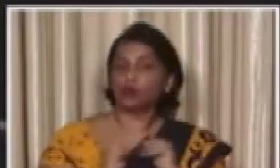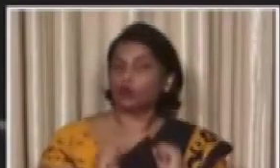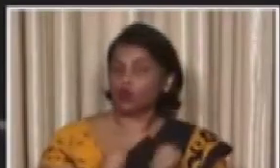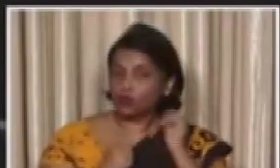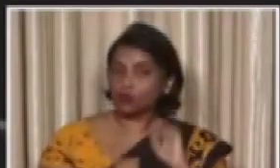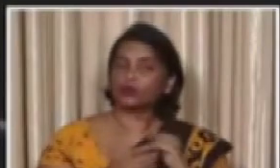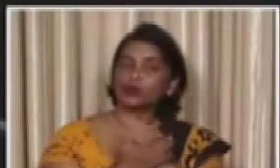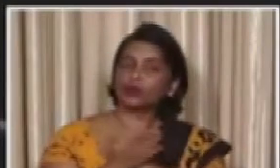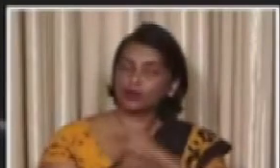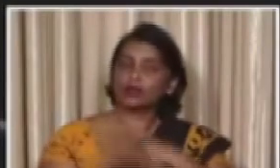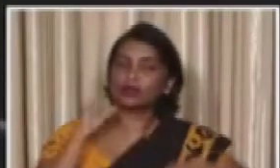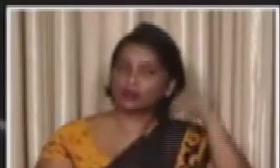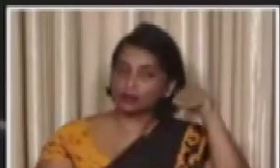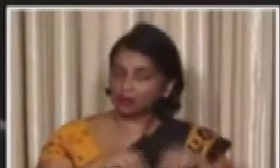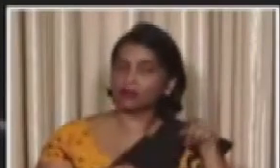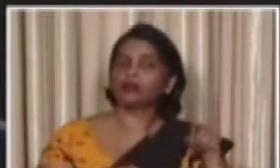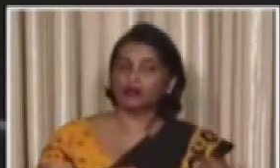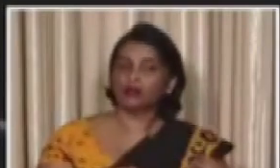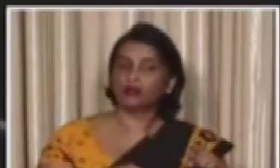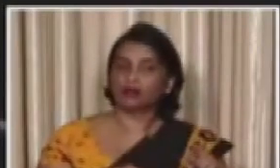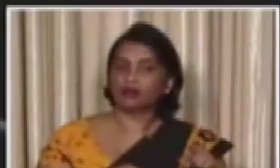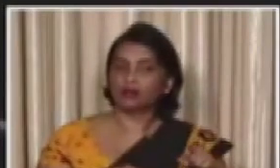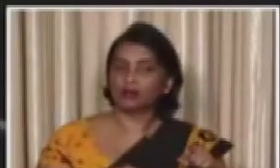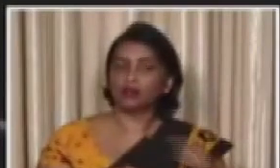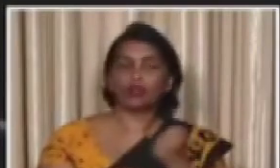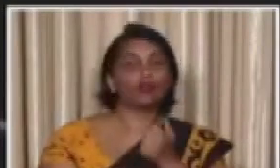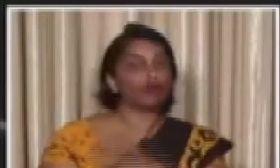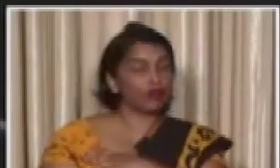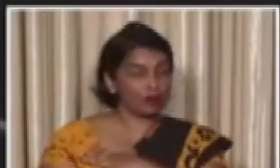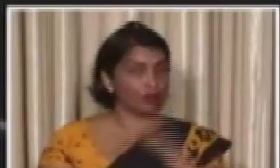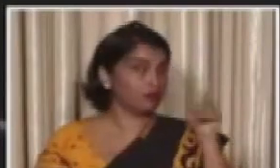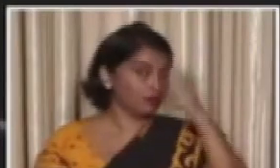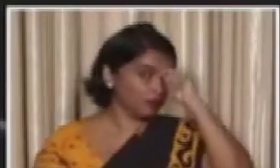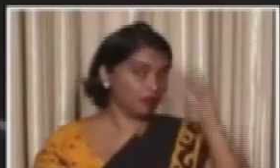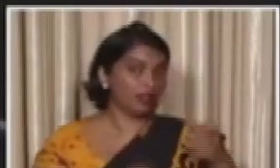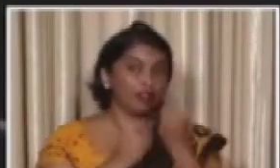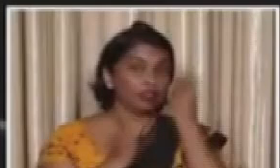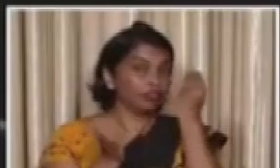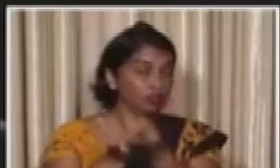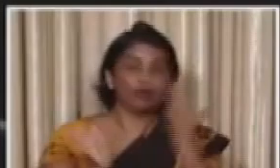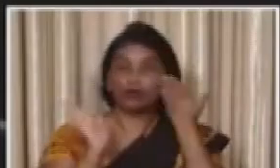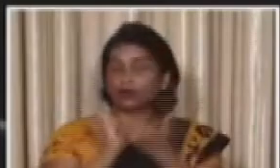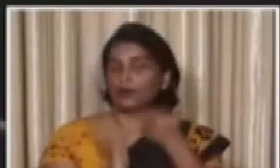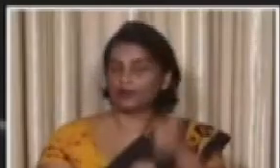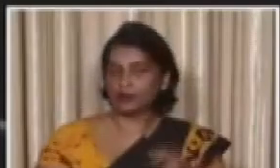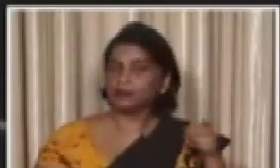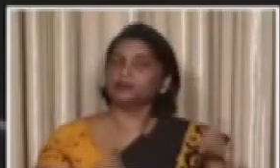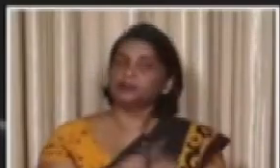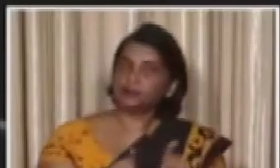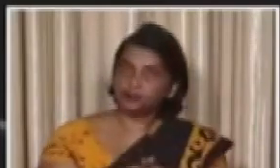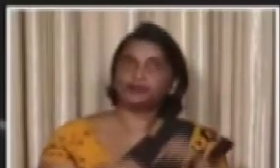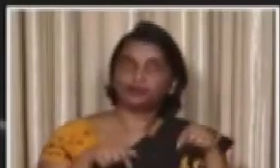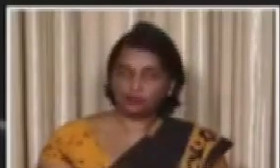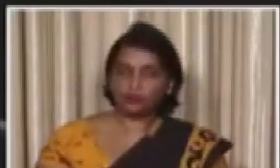කරන සියලුම දේශපාලඥයින්ට ගෝඨාභය රාජපක්ෂ මහතා දුන්න ආදර්ශය ඉතාම වැදගත්. ඒ නිසා අද